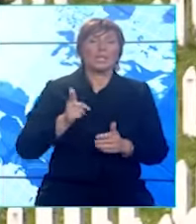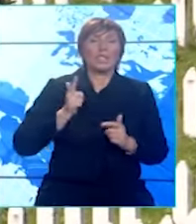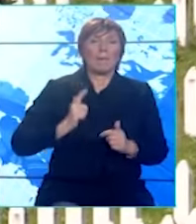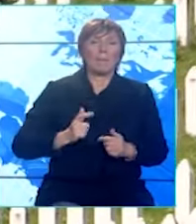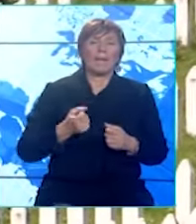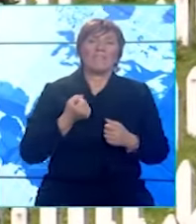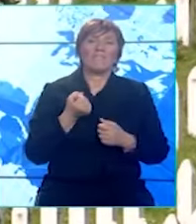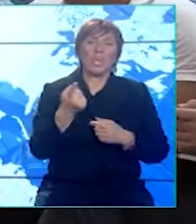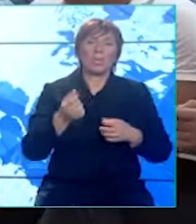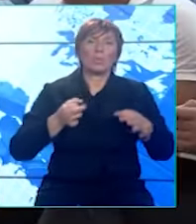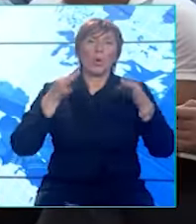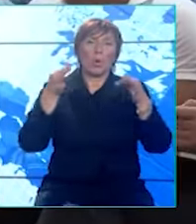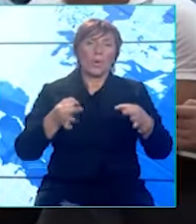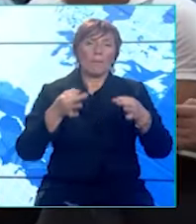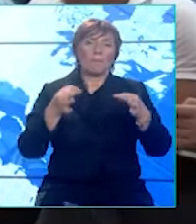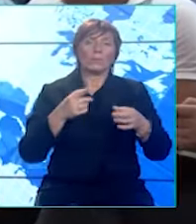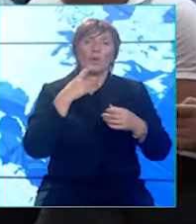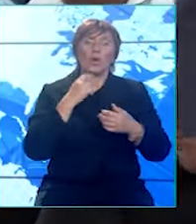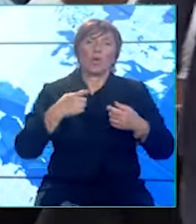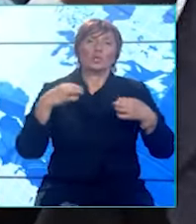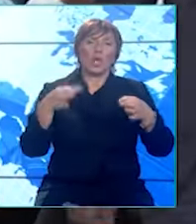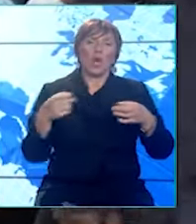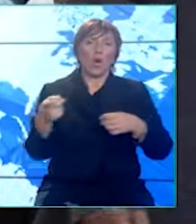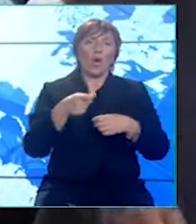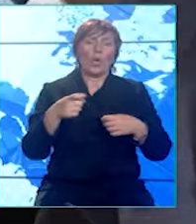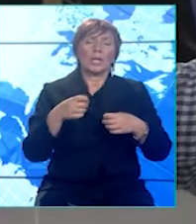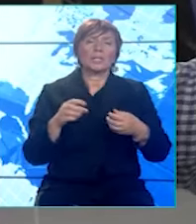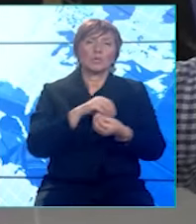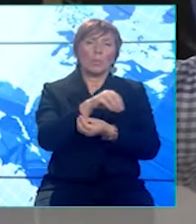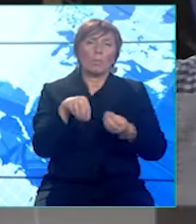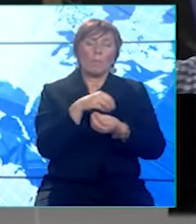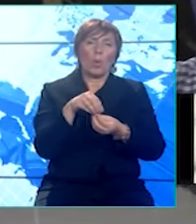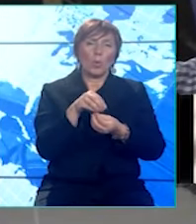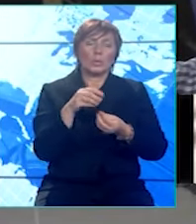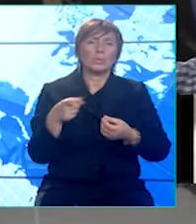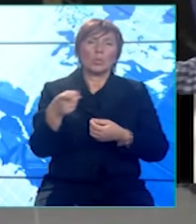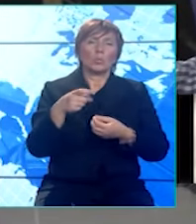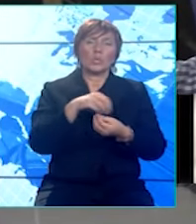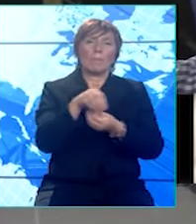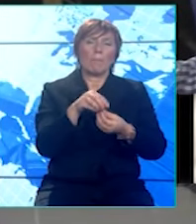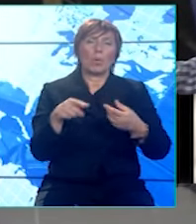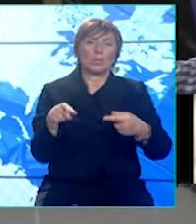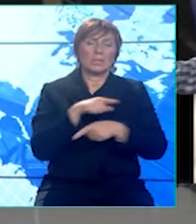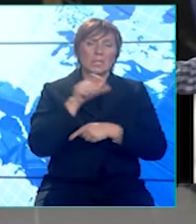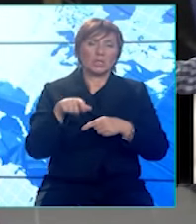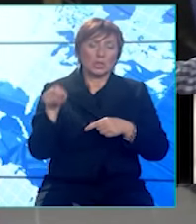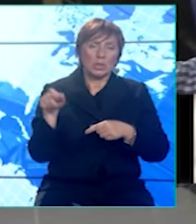broj manifestacija koje organizuju udruženja porodica žrtava. I za ovu godinu biti trasa